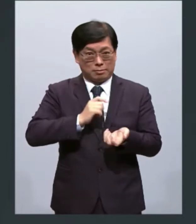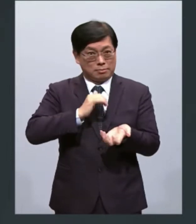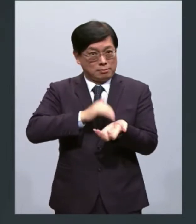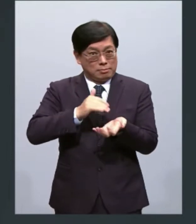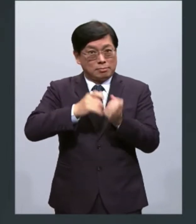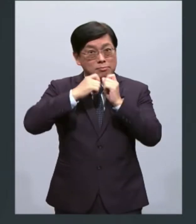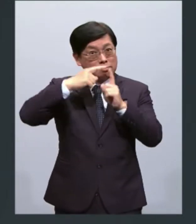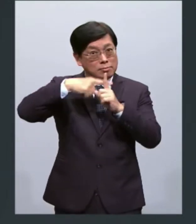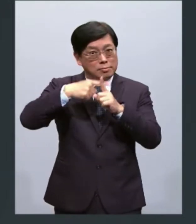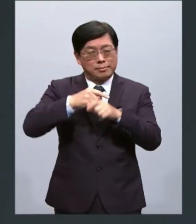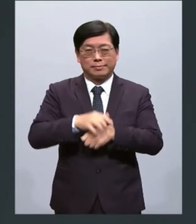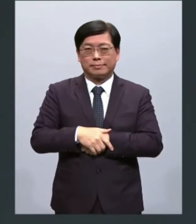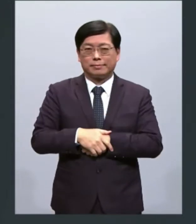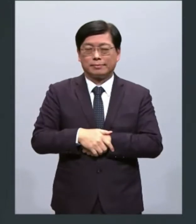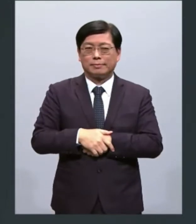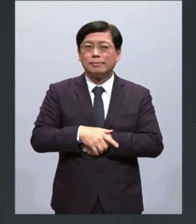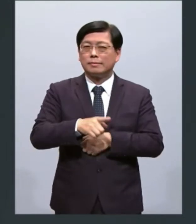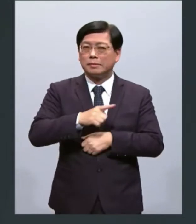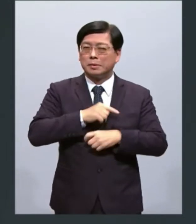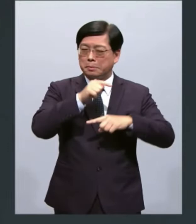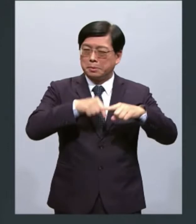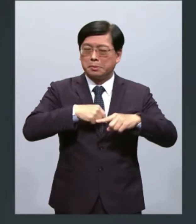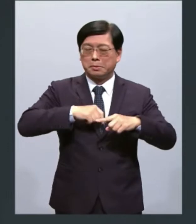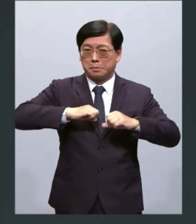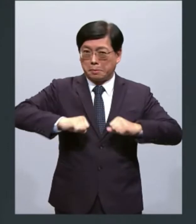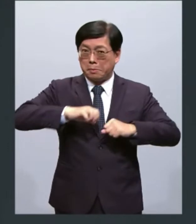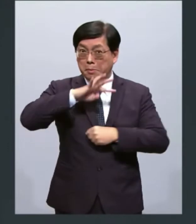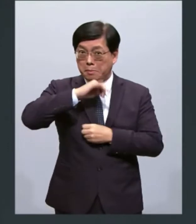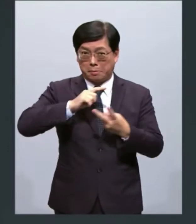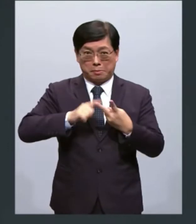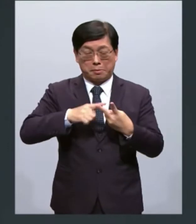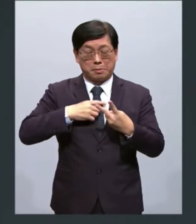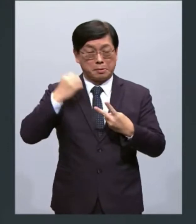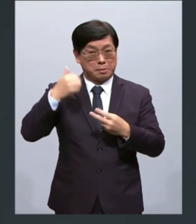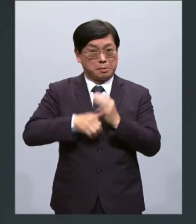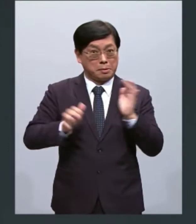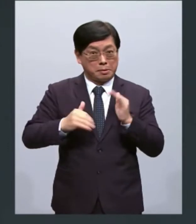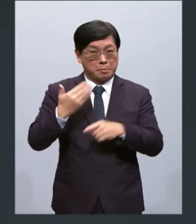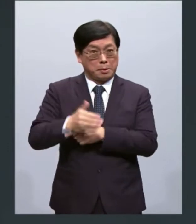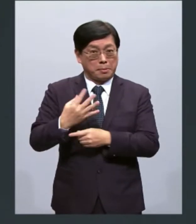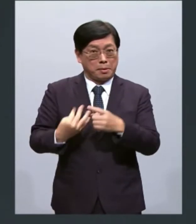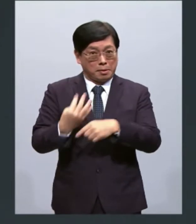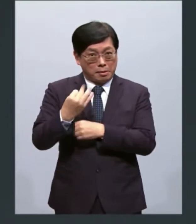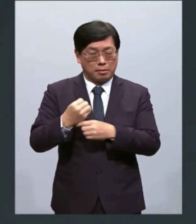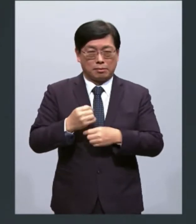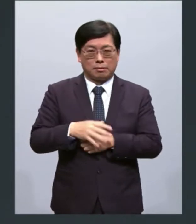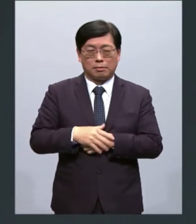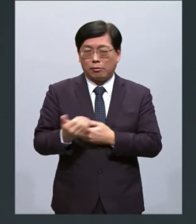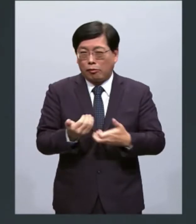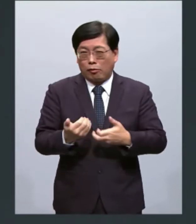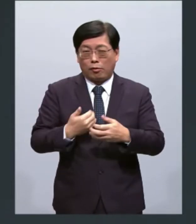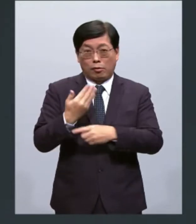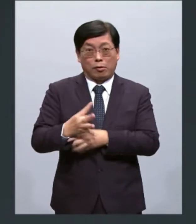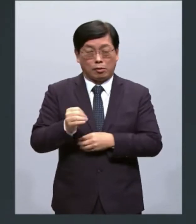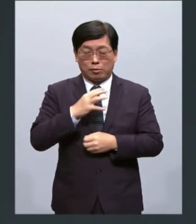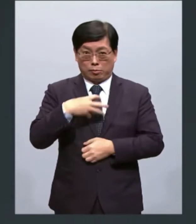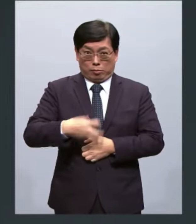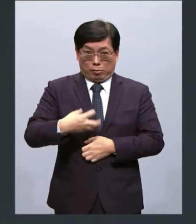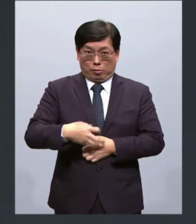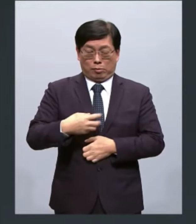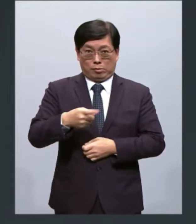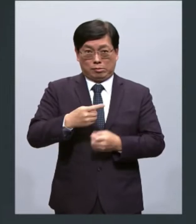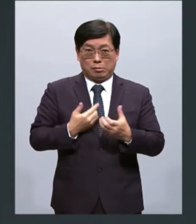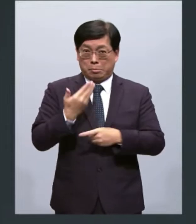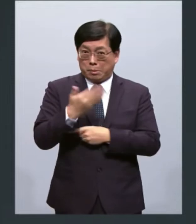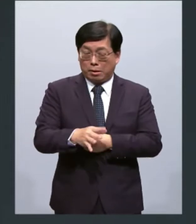质，不管是国人的平均寿命、新生儿死亡率、婴儿死亡率、孕妇、产